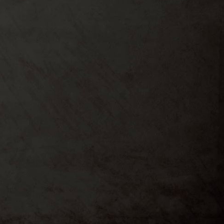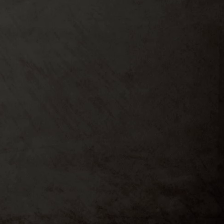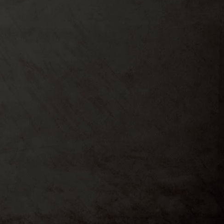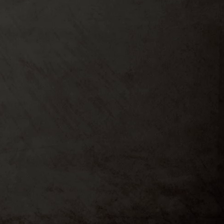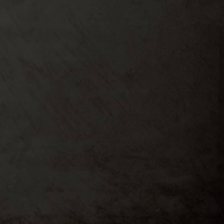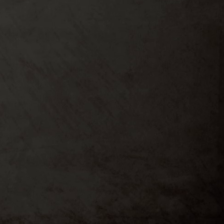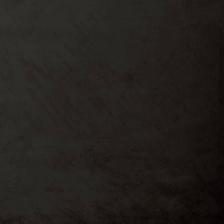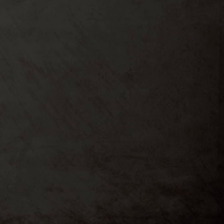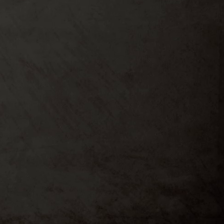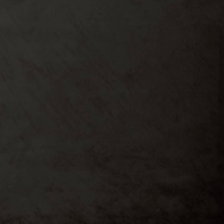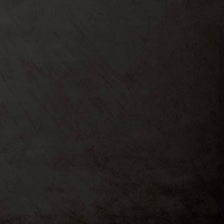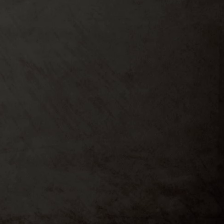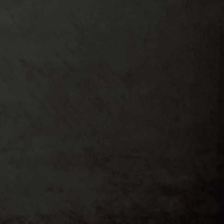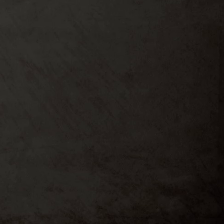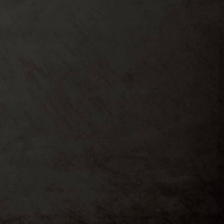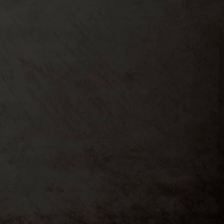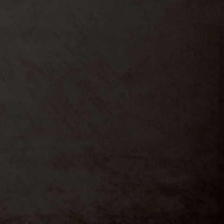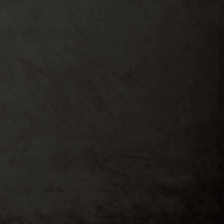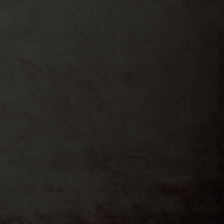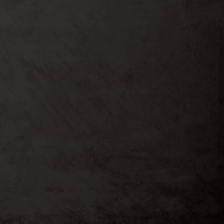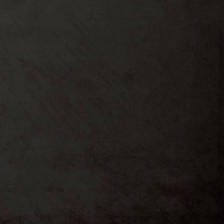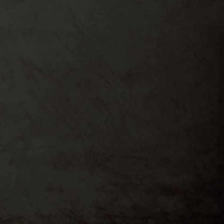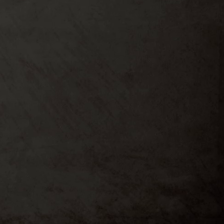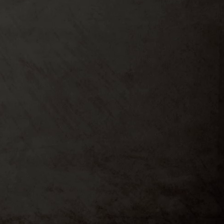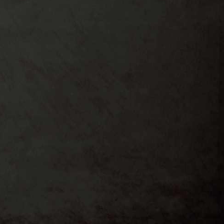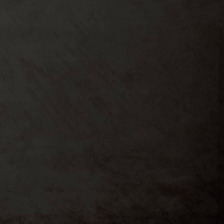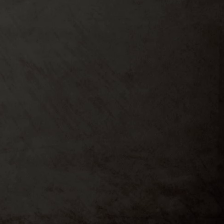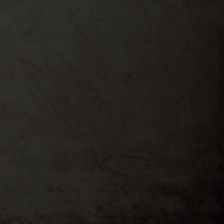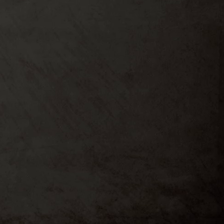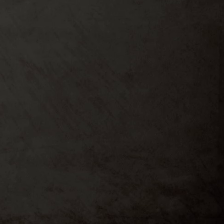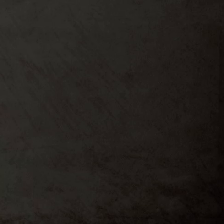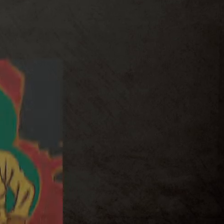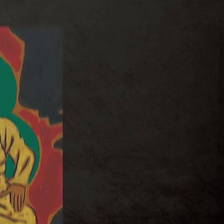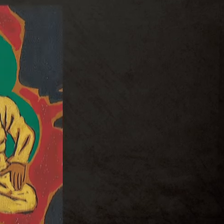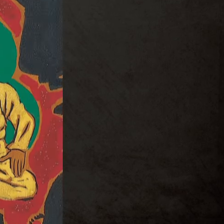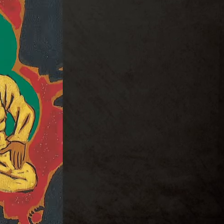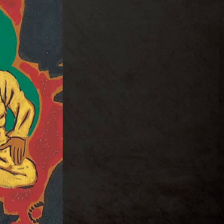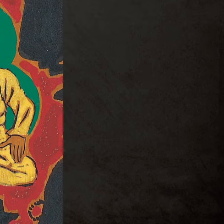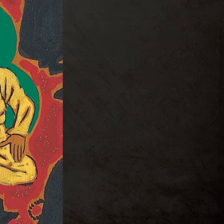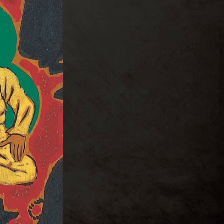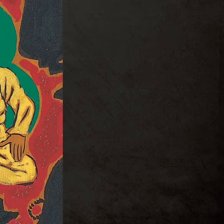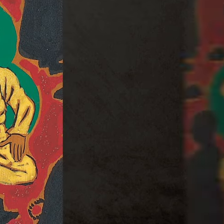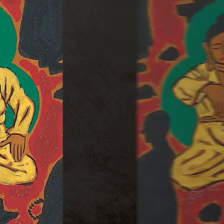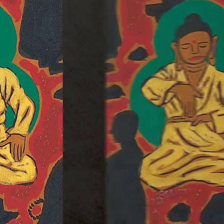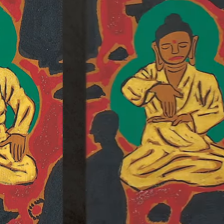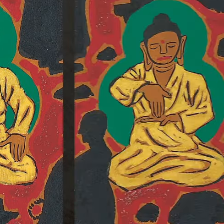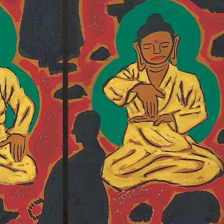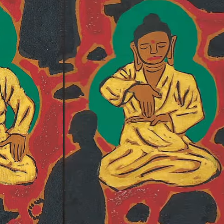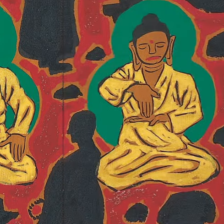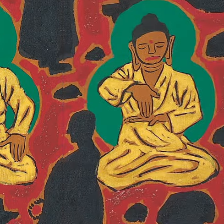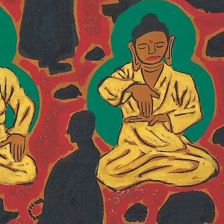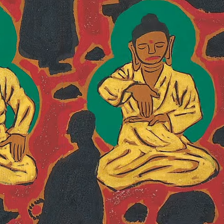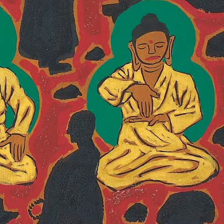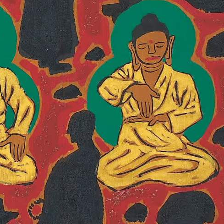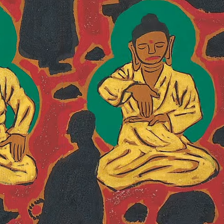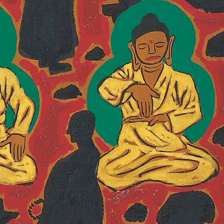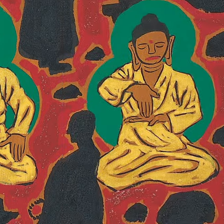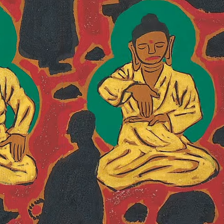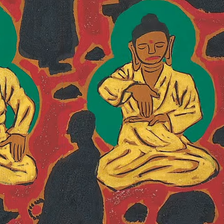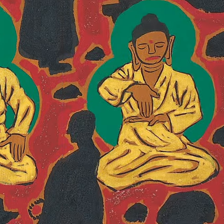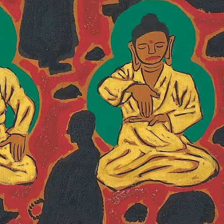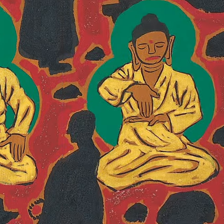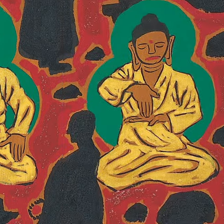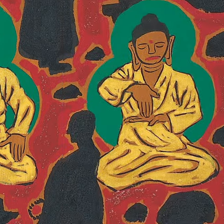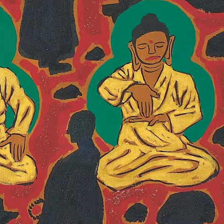부러진 활처럼 쓰러져 누워 부질없이 지난 날을 탐식하리라